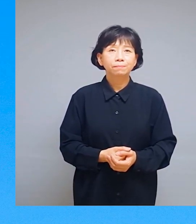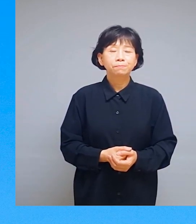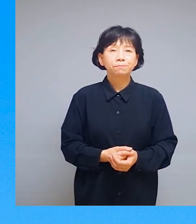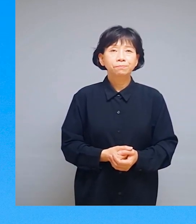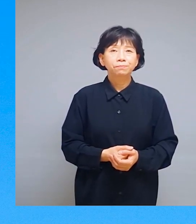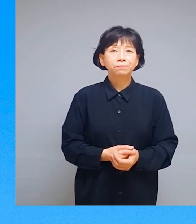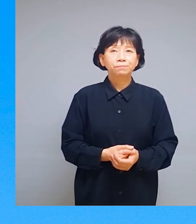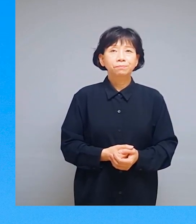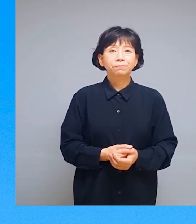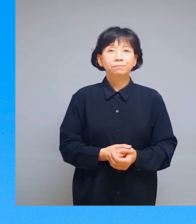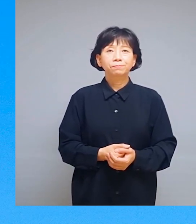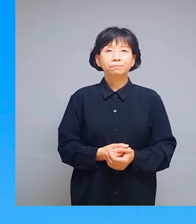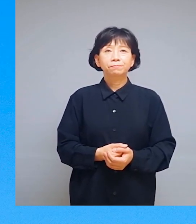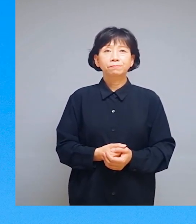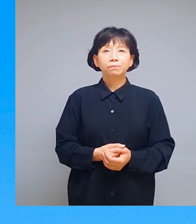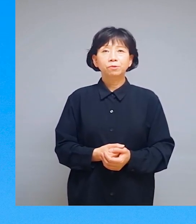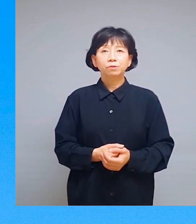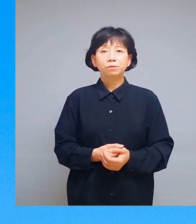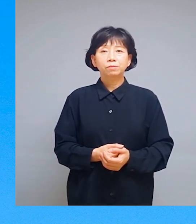네.